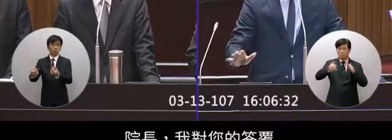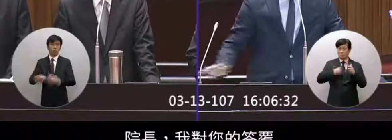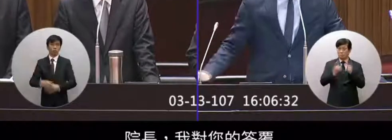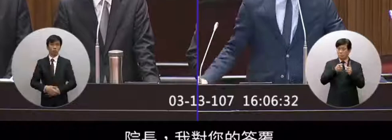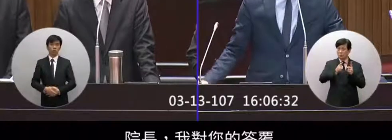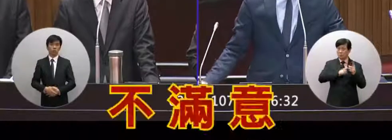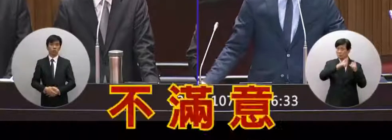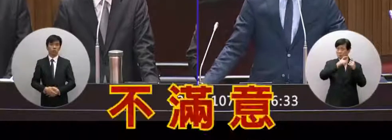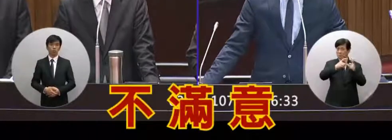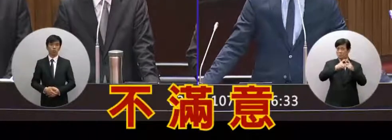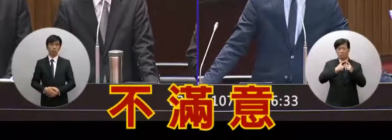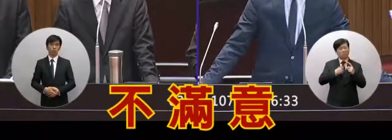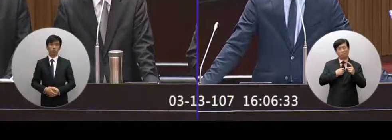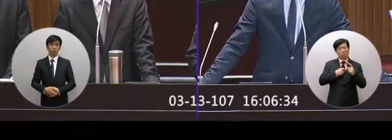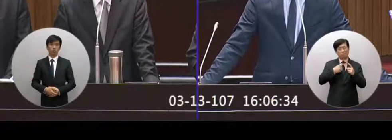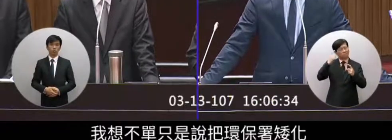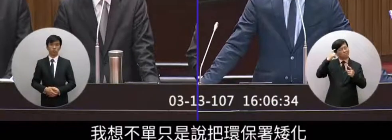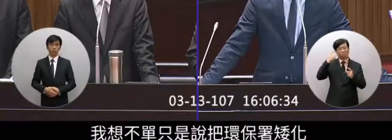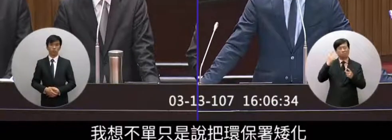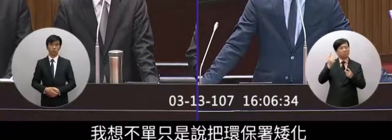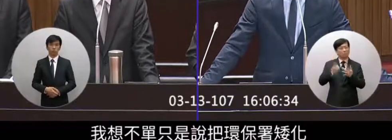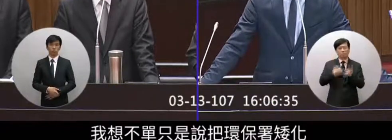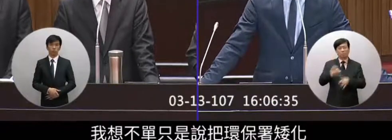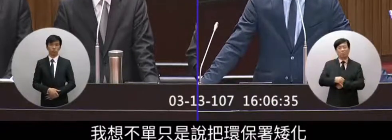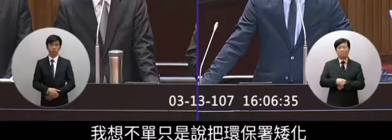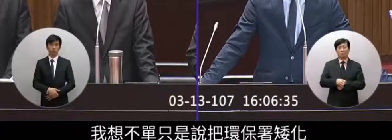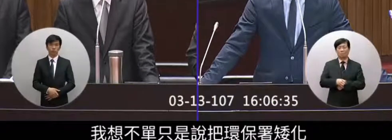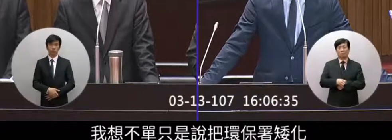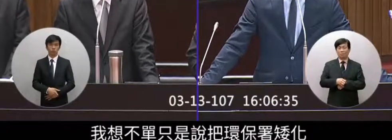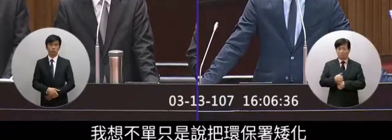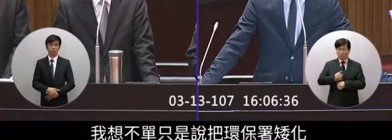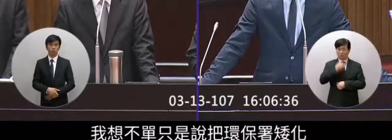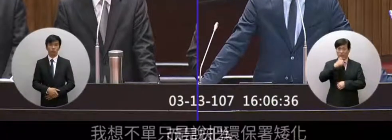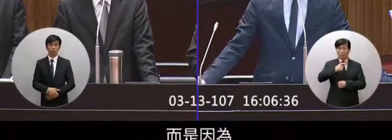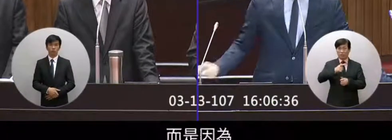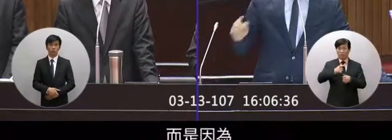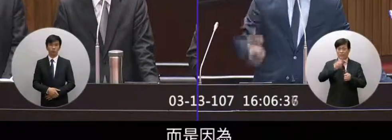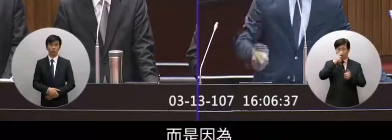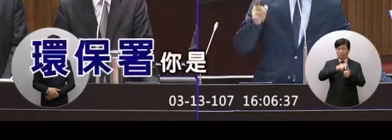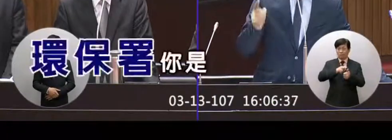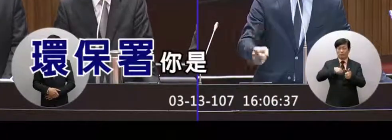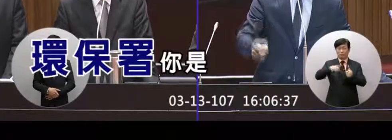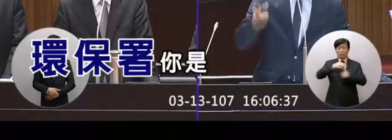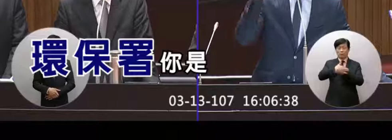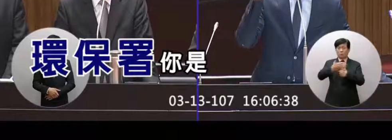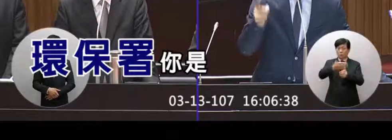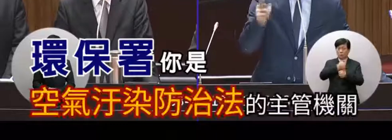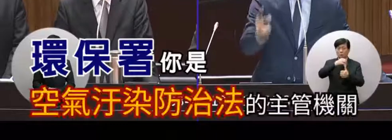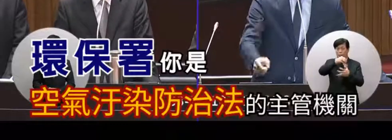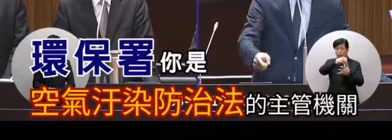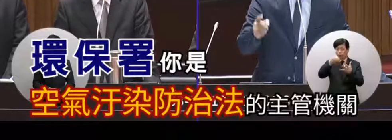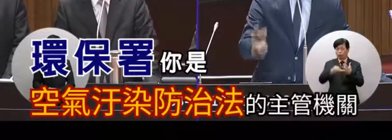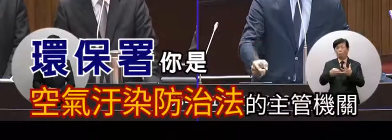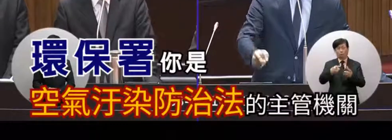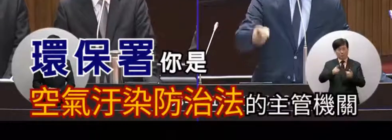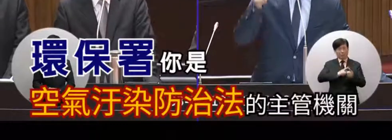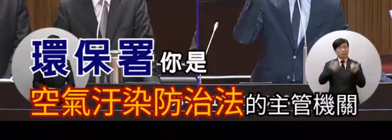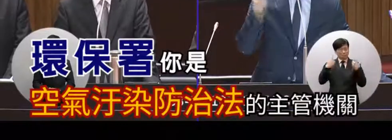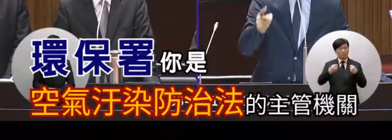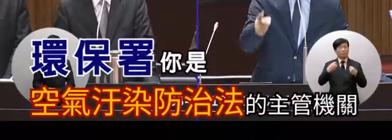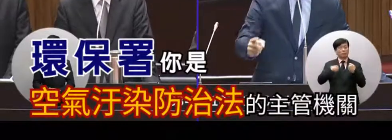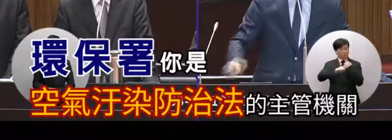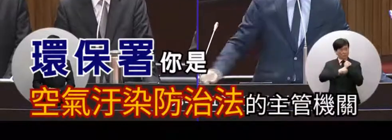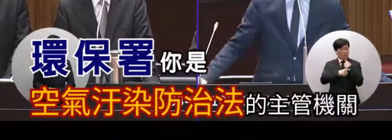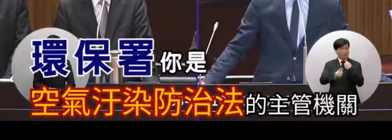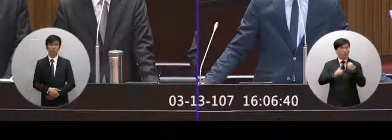院长，我对您的答复不满意。我想不单只是说把环保署矮化，而是因为环保署你是空气污染防治